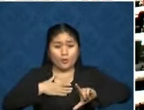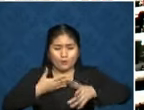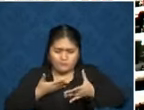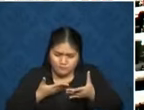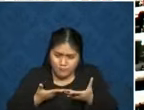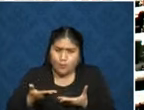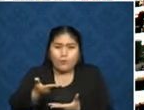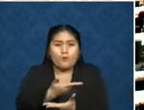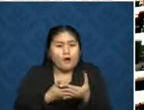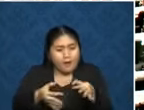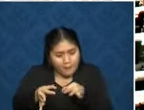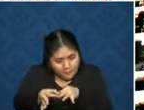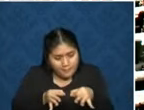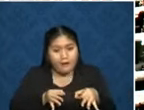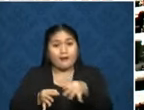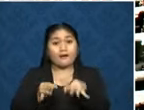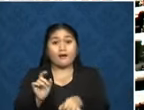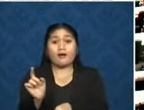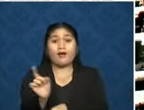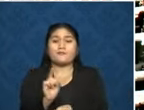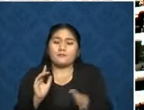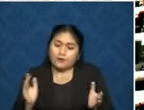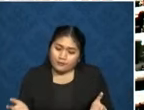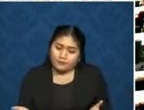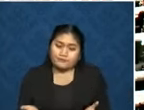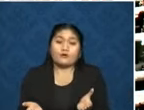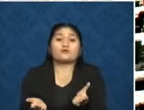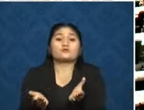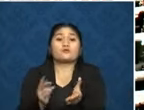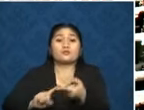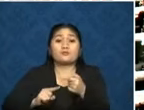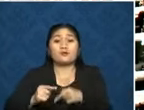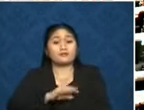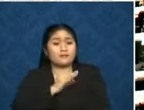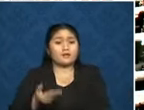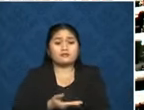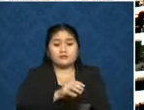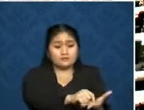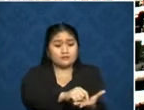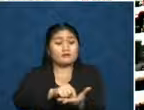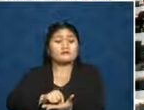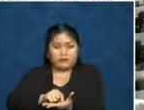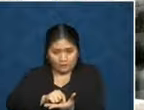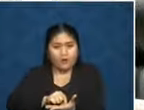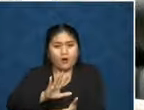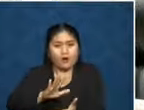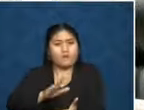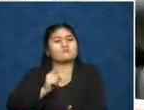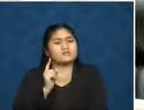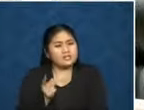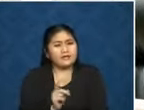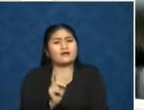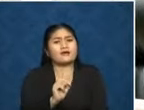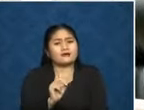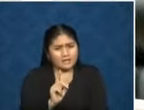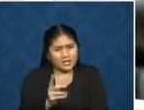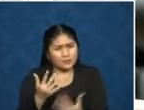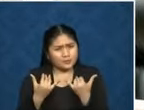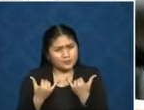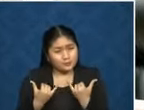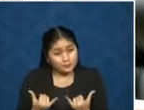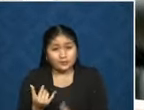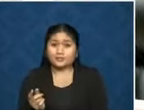ขออนุญาตนะครับท่านประธานอภิปรายเพื่อสนับสนุนญัตติที่เพื่อนสมาชิกนะครับได้เสนอนะครับซึ่งปฏิเสธไม่ได้เลยทีเดียวนะครับปัจจุ